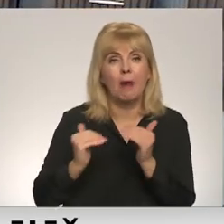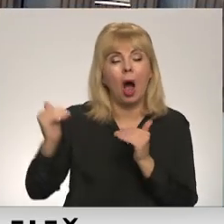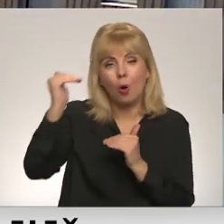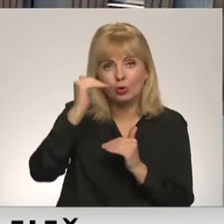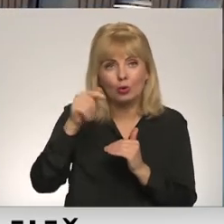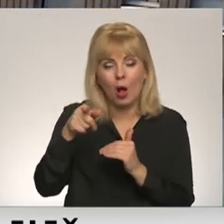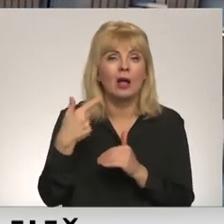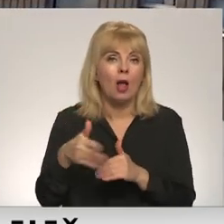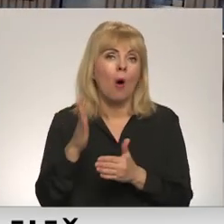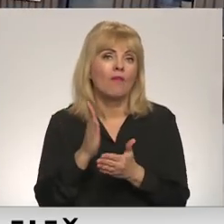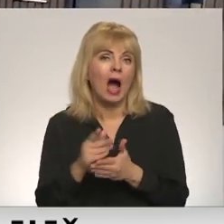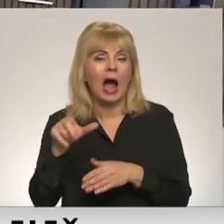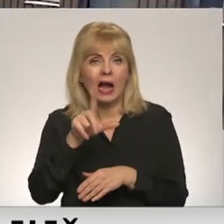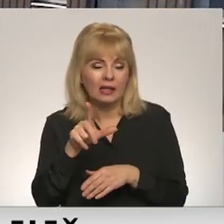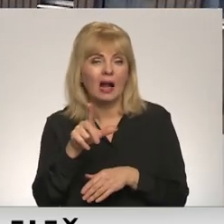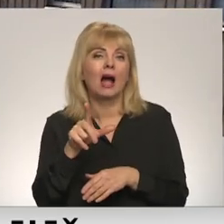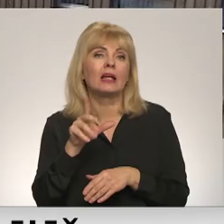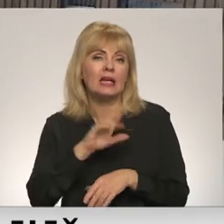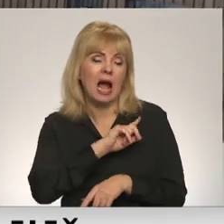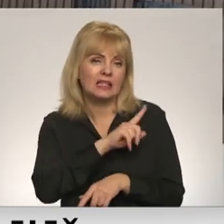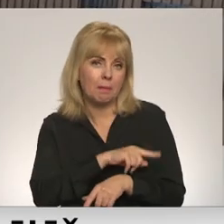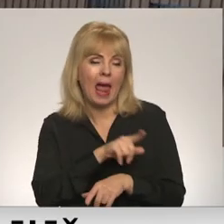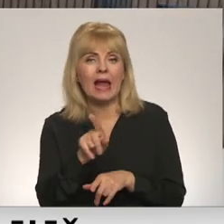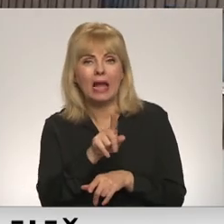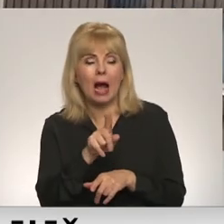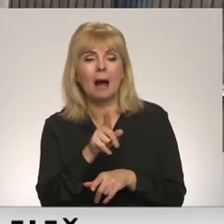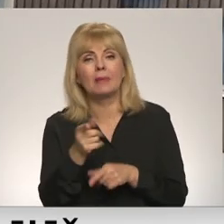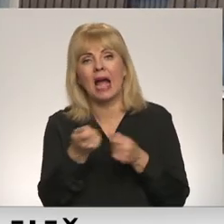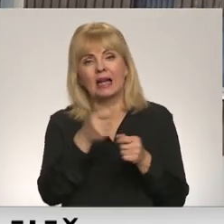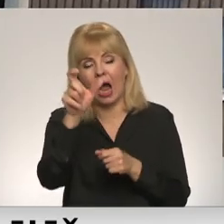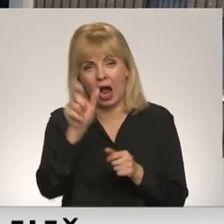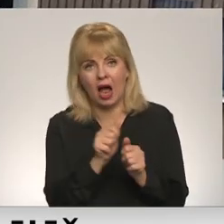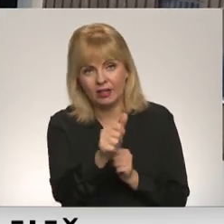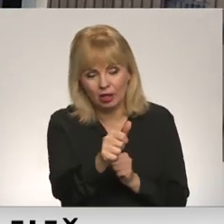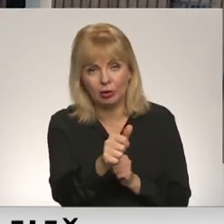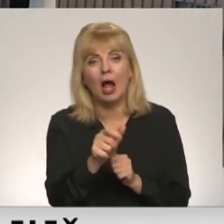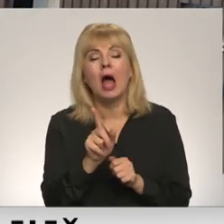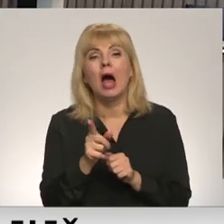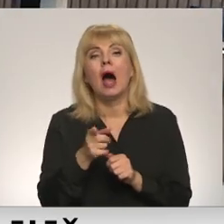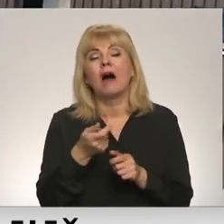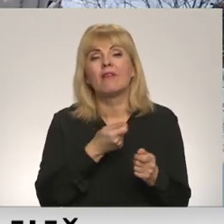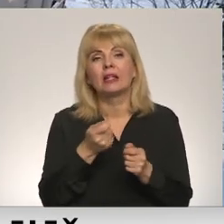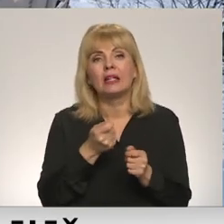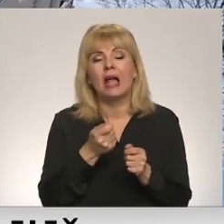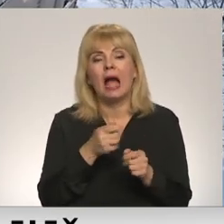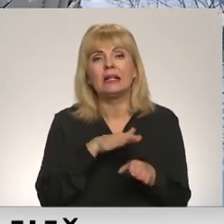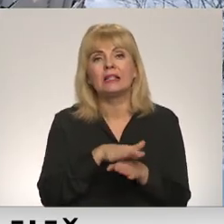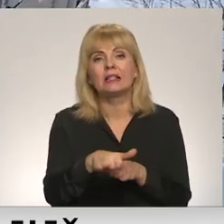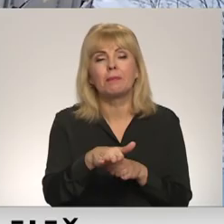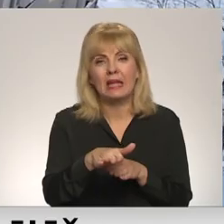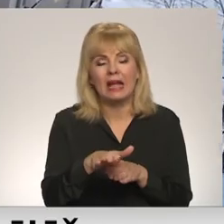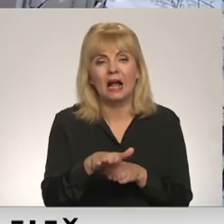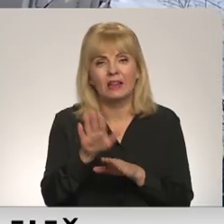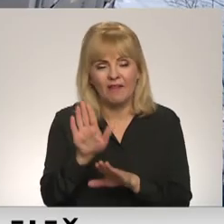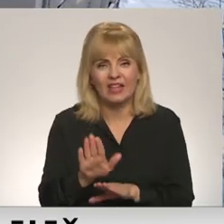kur jau esot vairāki potenciālie kandidāti, piemēram, rektora pienākuma izpildītāja Agnese Davidsone. Padomes